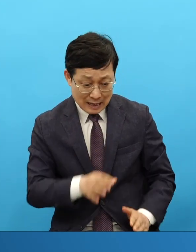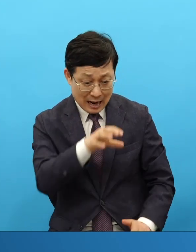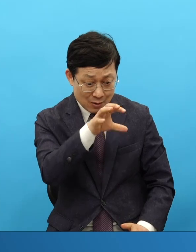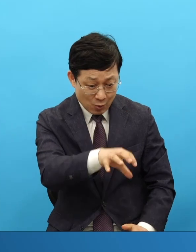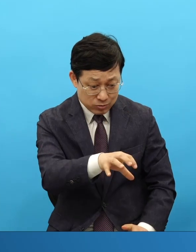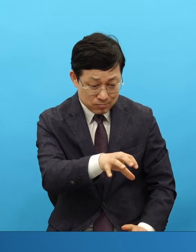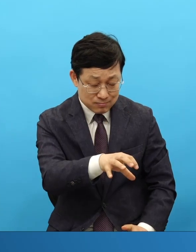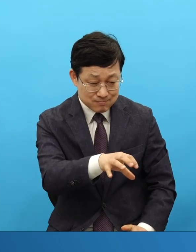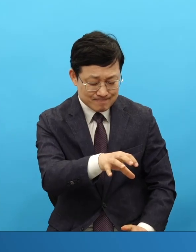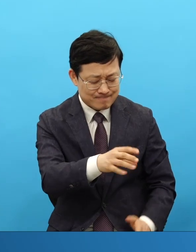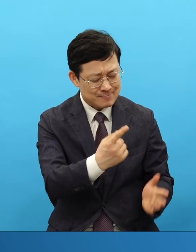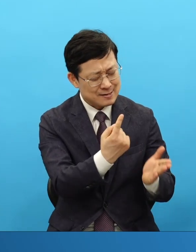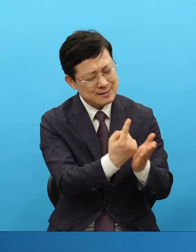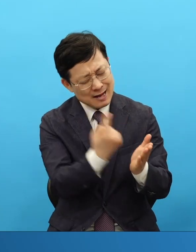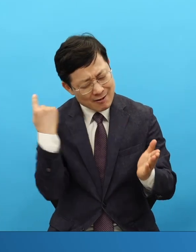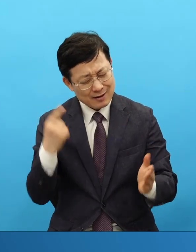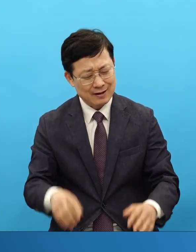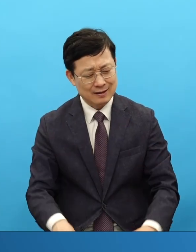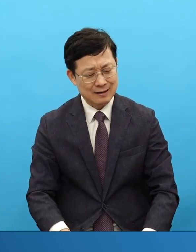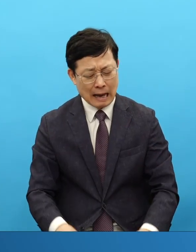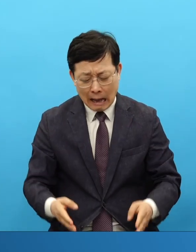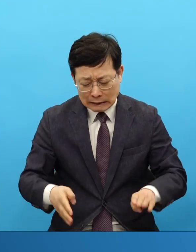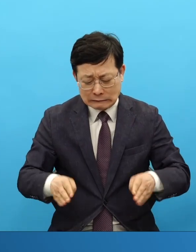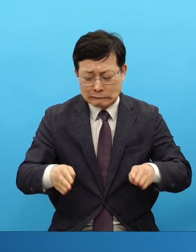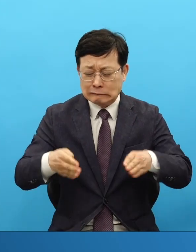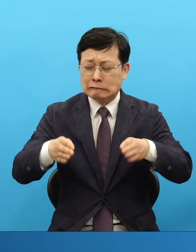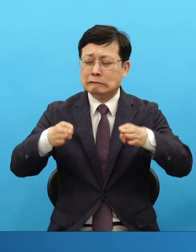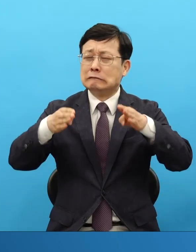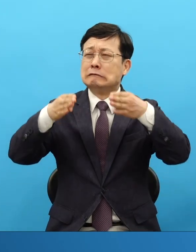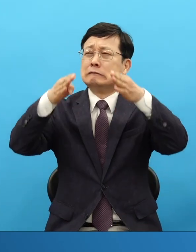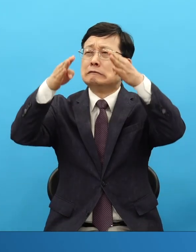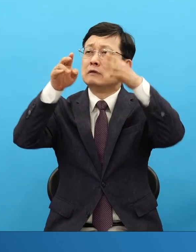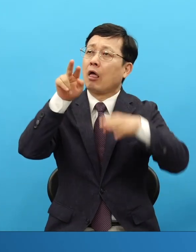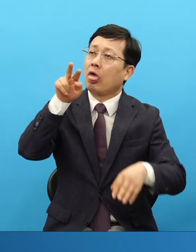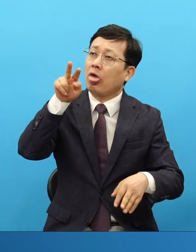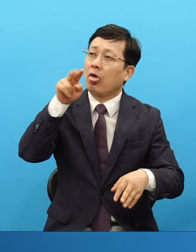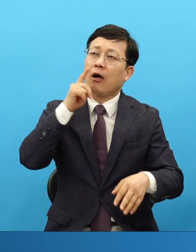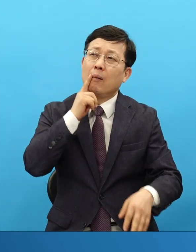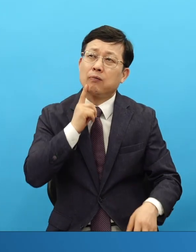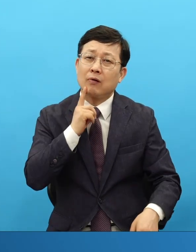바벨탑이 말이지 무너지기 시작하는 거죠. And we see Genesis 11, 1 through 8, that the great Tower of